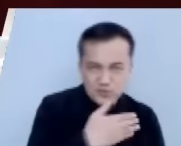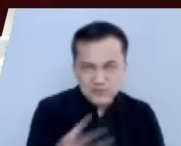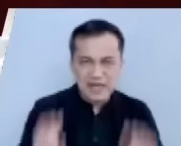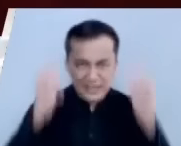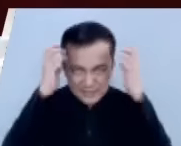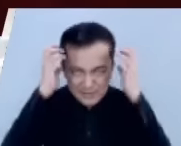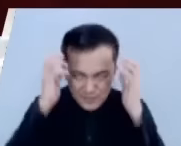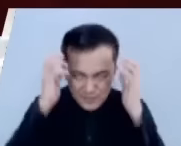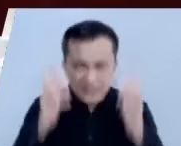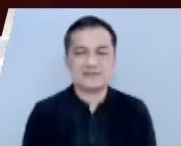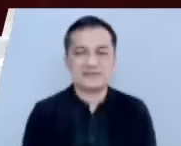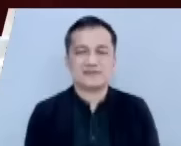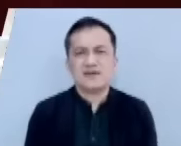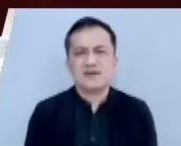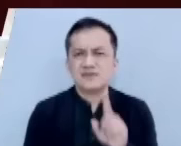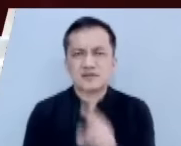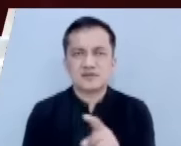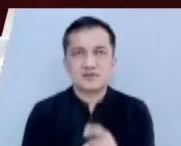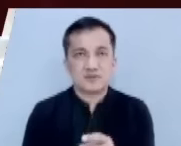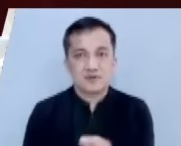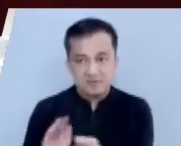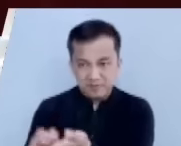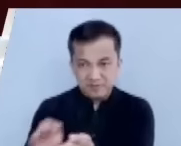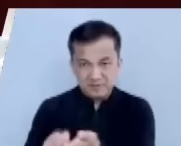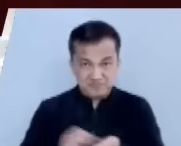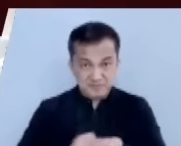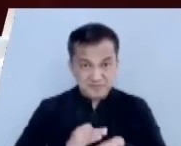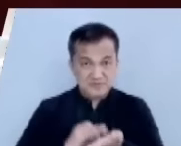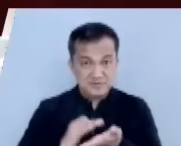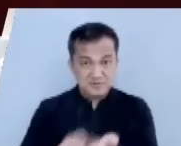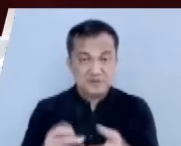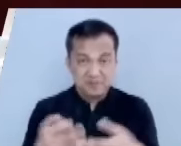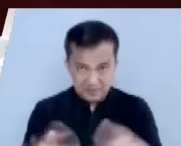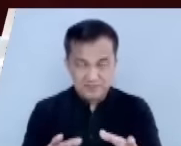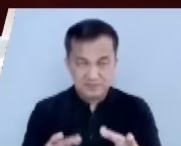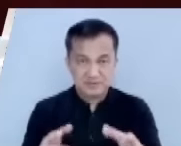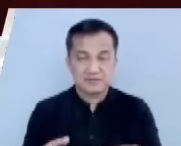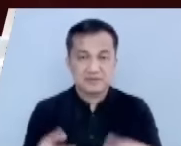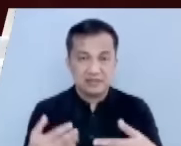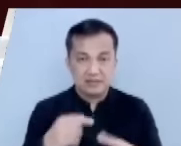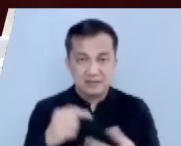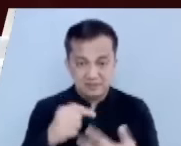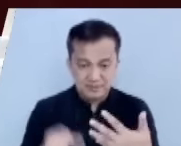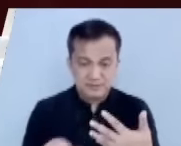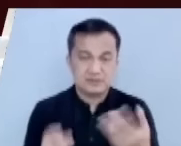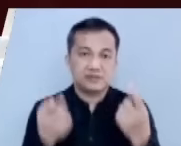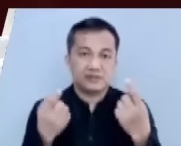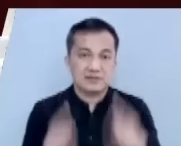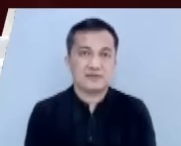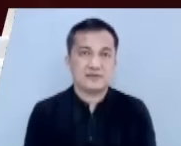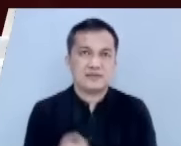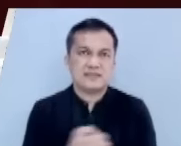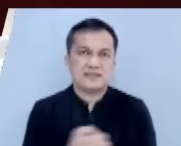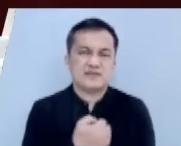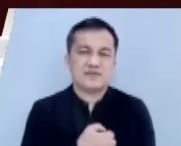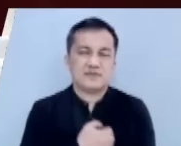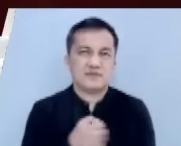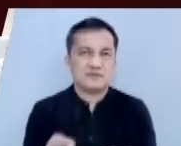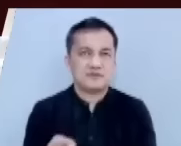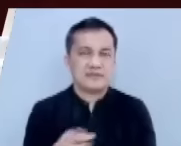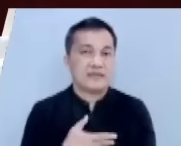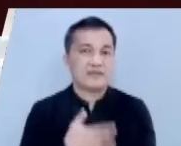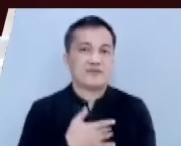eh, mapapatawad ba nilang isa't isa? After sa lahat na nangyari, after sa lahat ng emosyonal na mga naramdaman ng mga